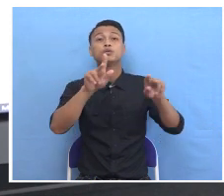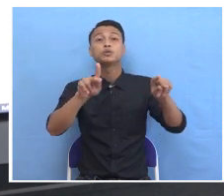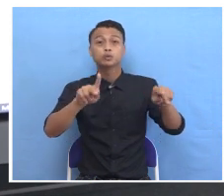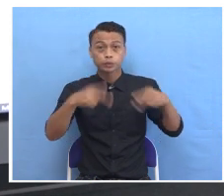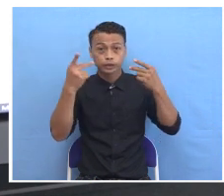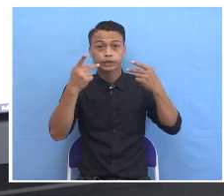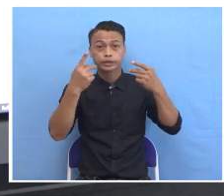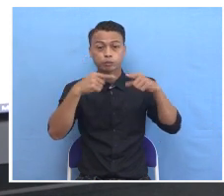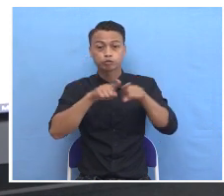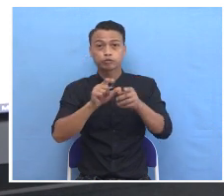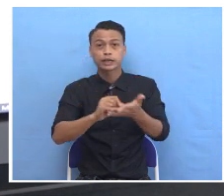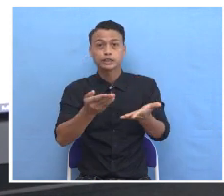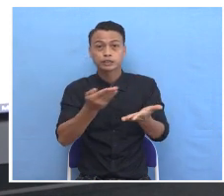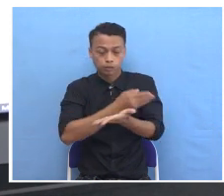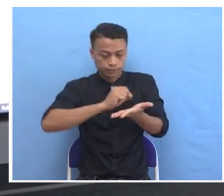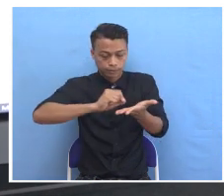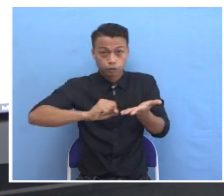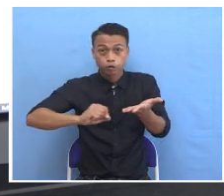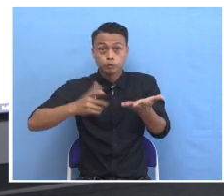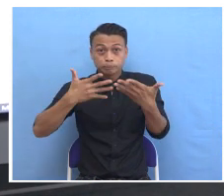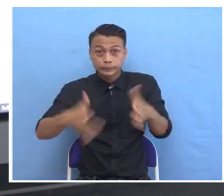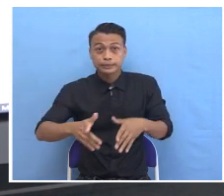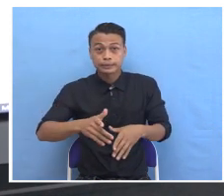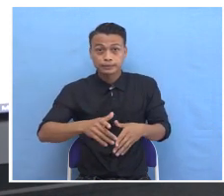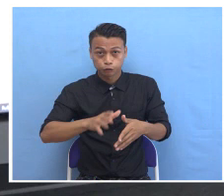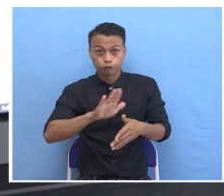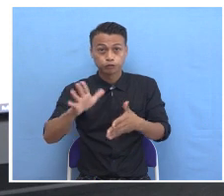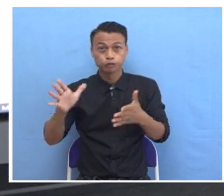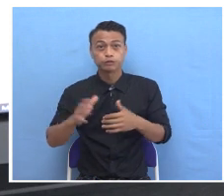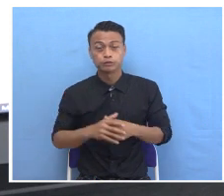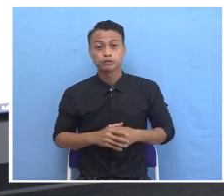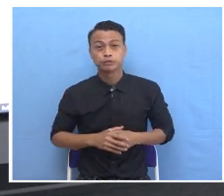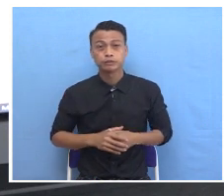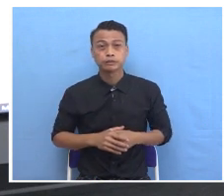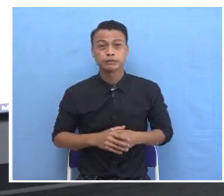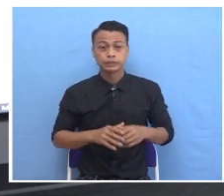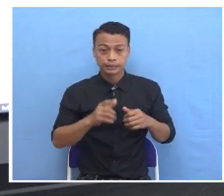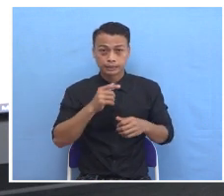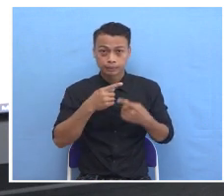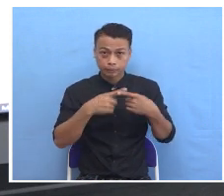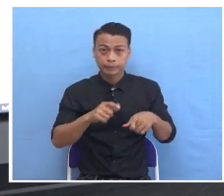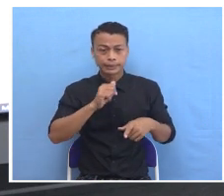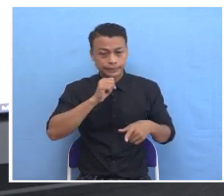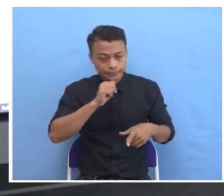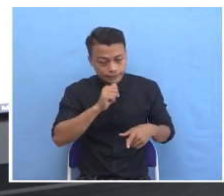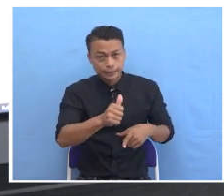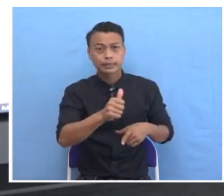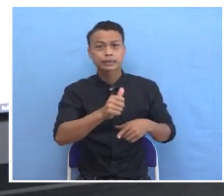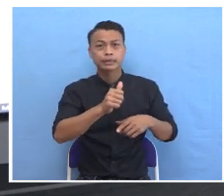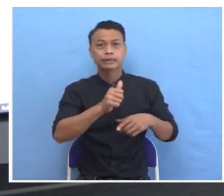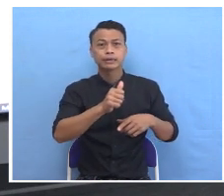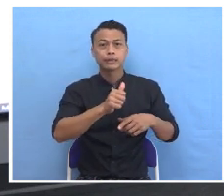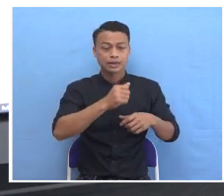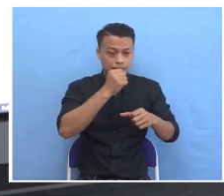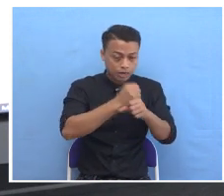ခွင့်ရေးကိုကြီးညာချက်တွေမှာလည်းအလေးထားတဲ့အကြောင်းပြောကြတယ်။အဲ့ဒါလက်တွေ့နေတဲ့ဘဝပေါ်မှာ